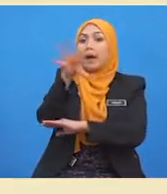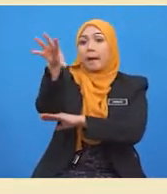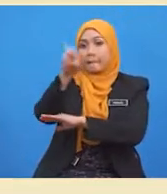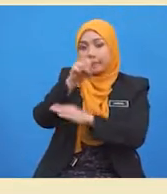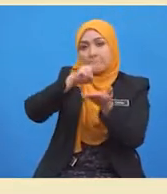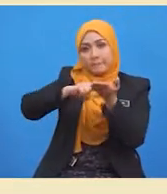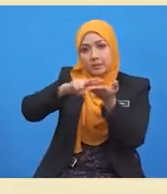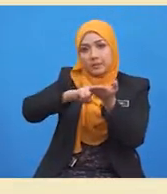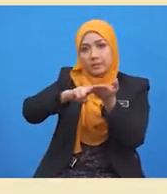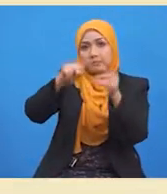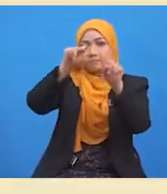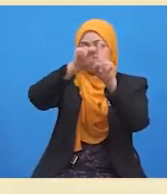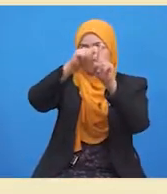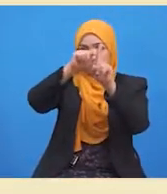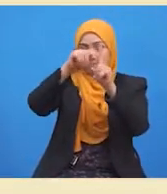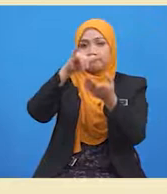bacaan termometer